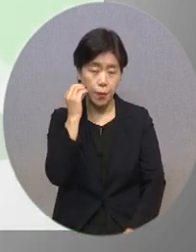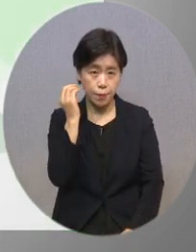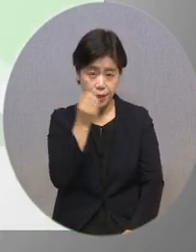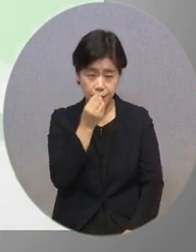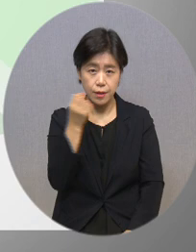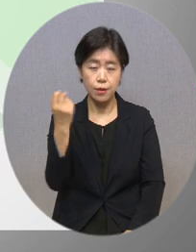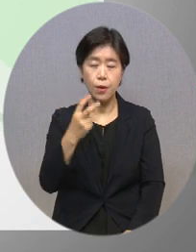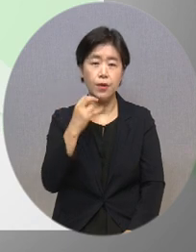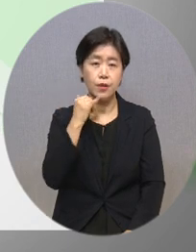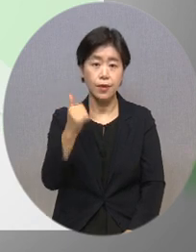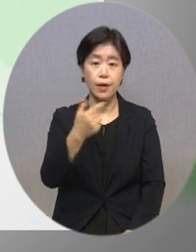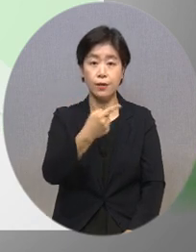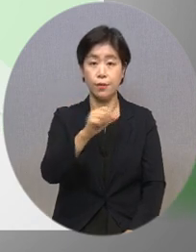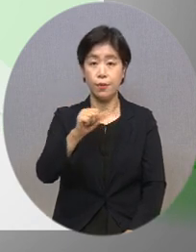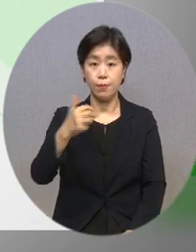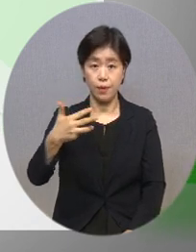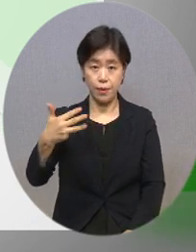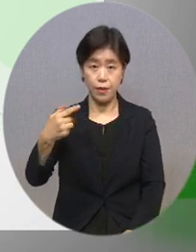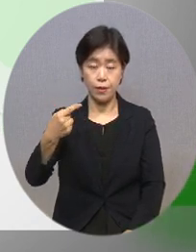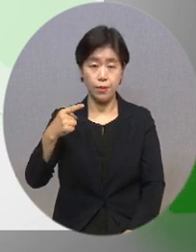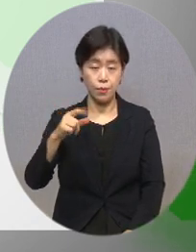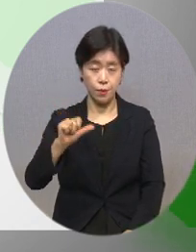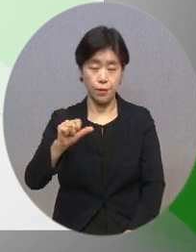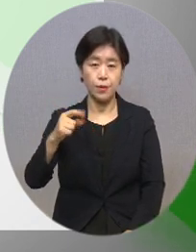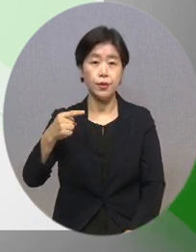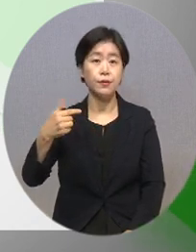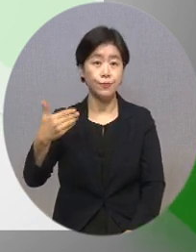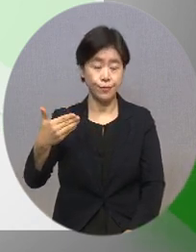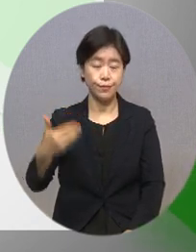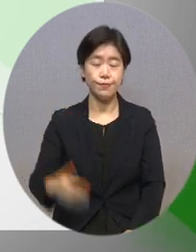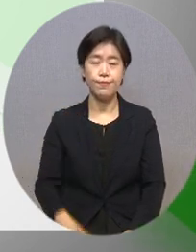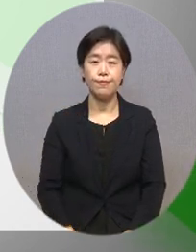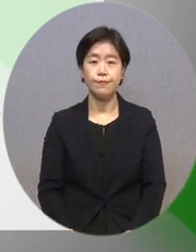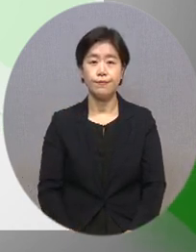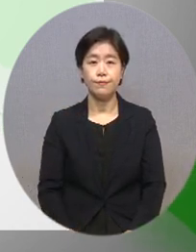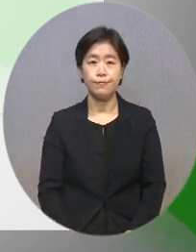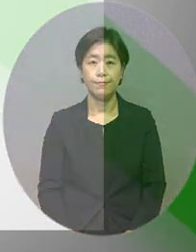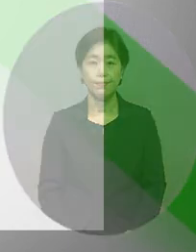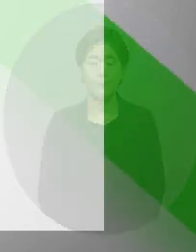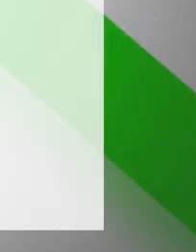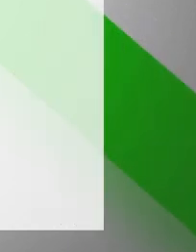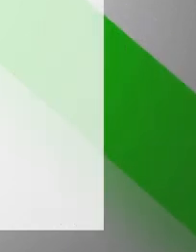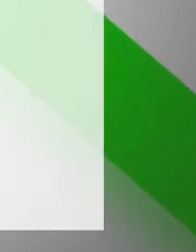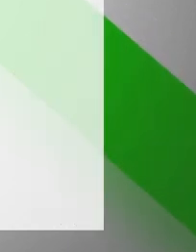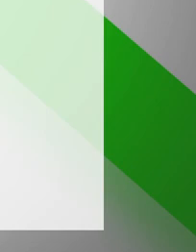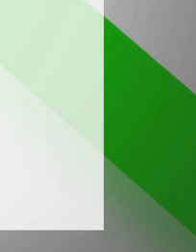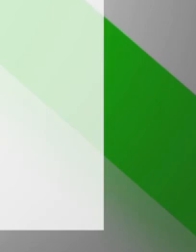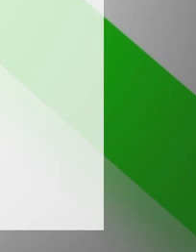국번 없이 1588-1519로 전화해서 각 담당지사에 문의하시기 바랍니다.